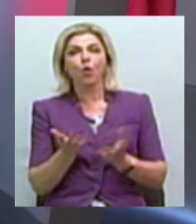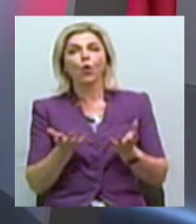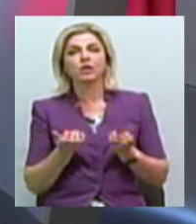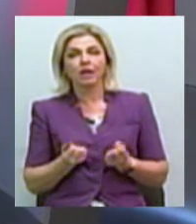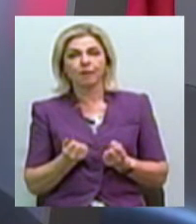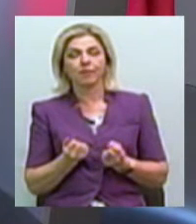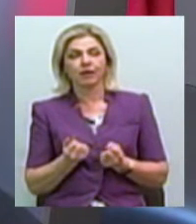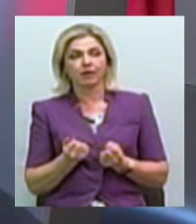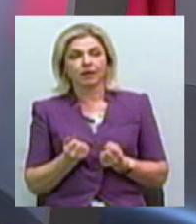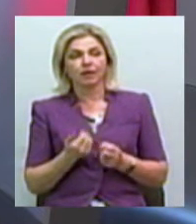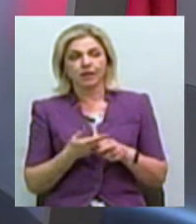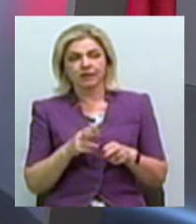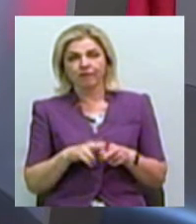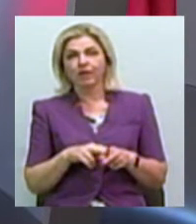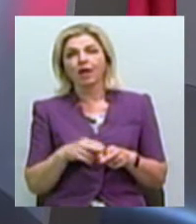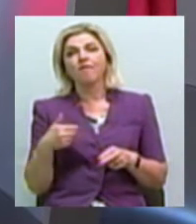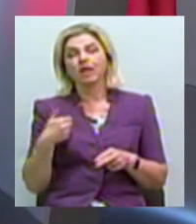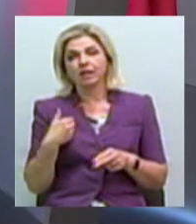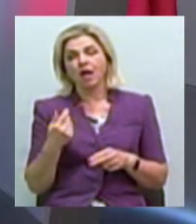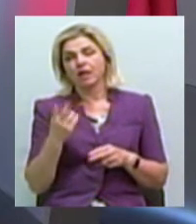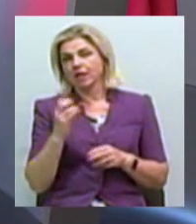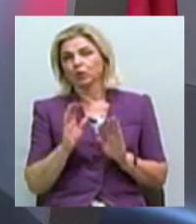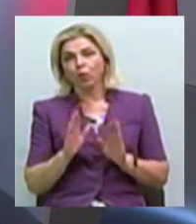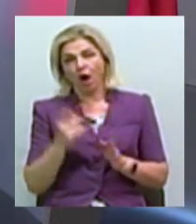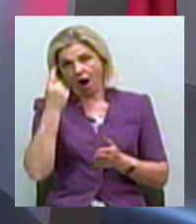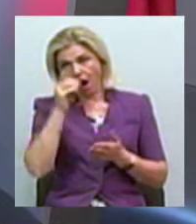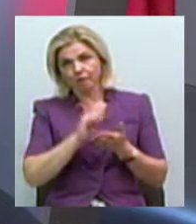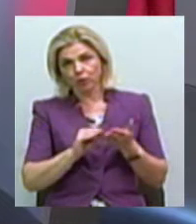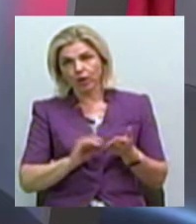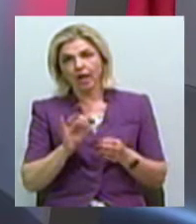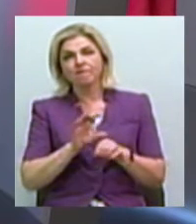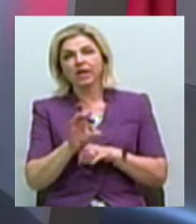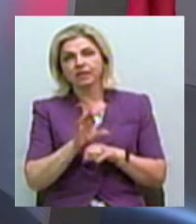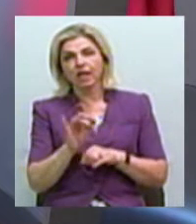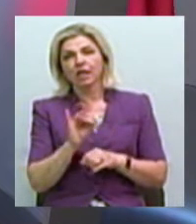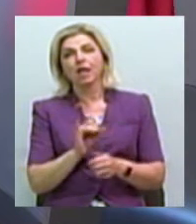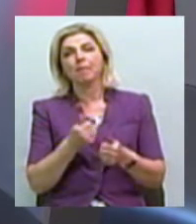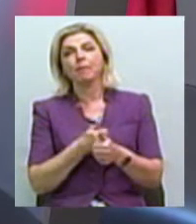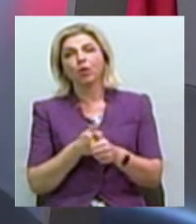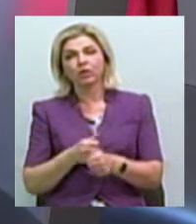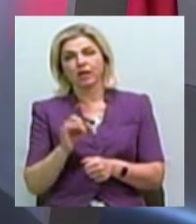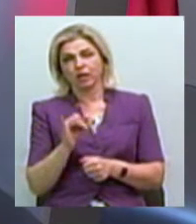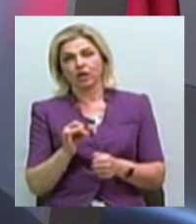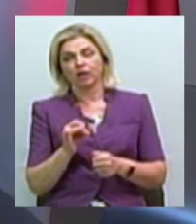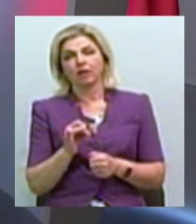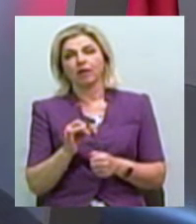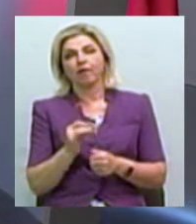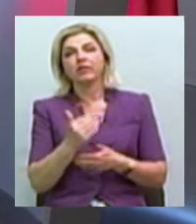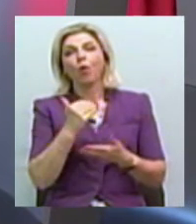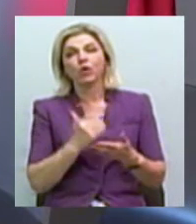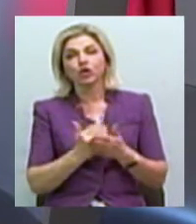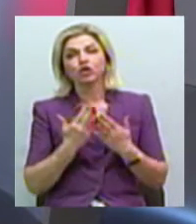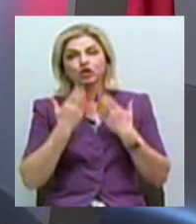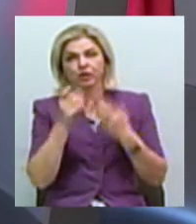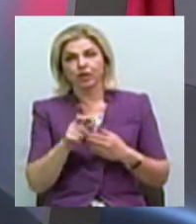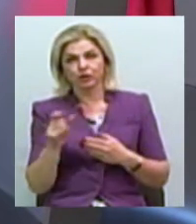отримують зиск від цього певний не тільки автори і не тільки видавництва, а й бібліотеки, а й врешті-решт читачі,